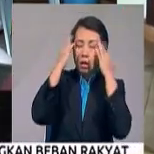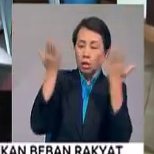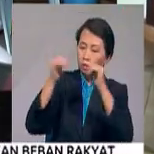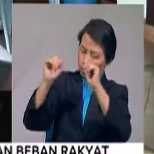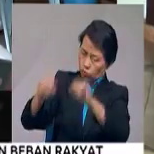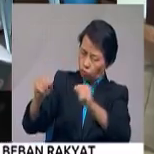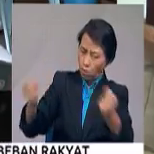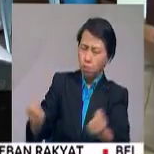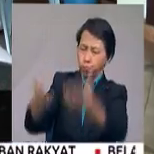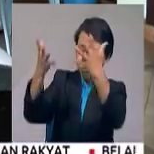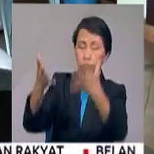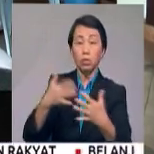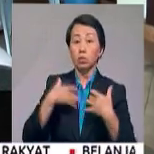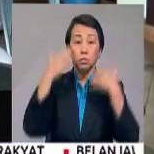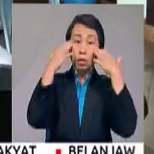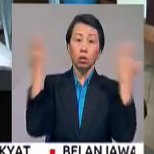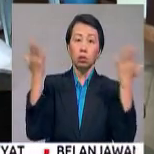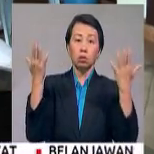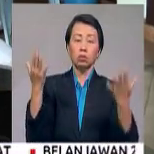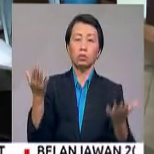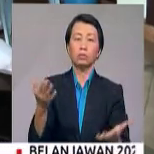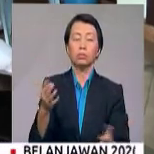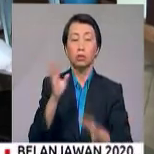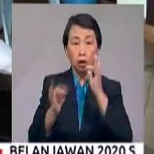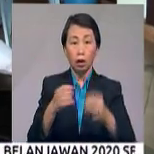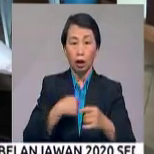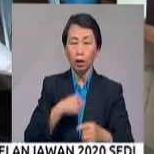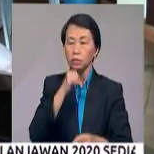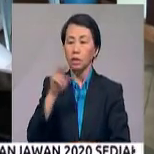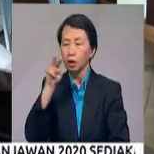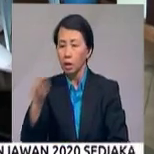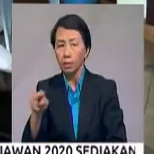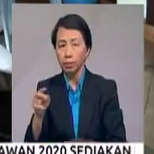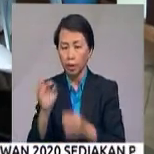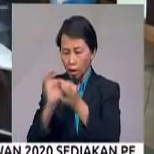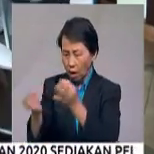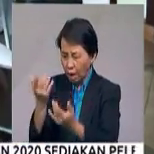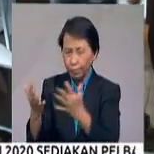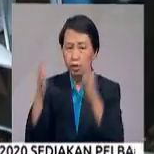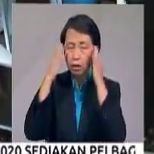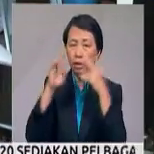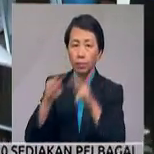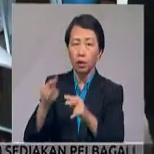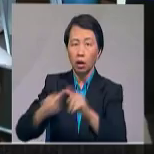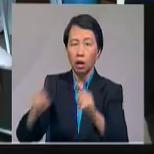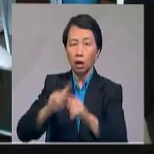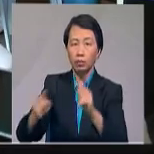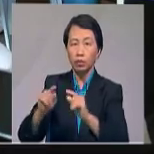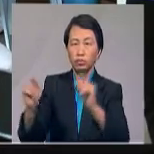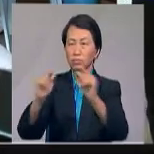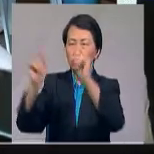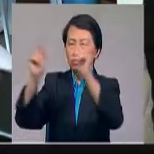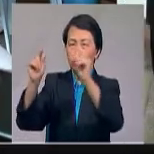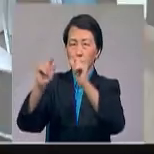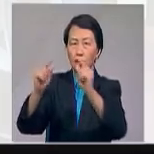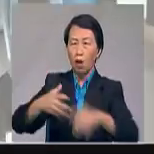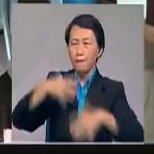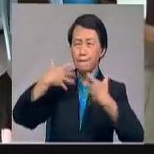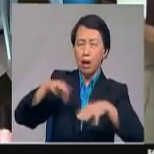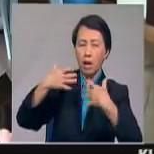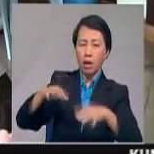boleh terjadi macam tu. Memang kalau saya tak nampaklah pecikkan api ke, tiba-tiba kita dah terhidu gas, memang dah bahan panas